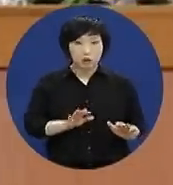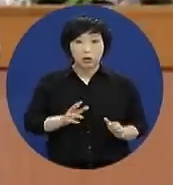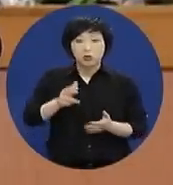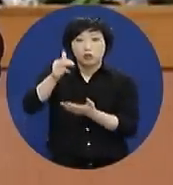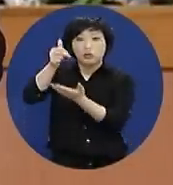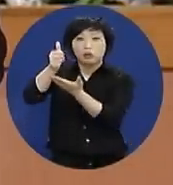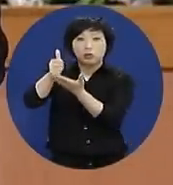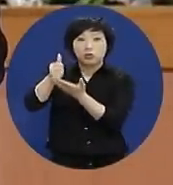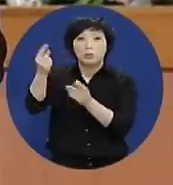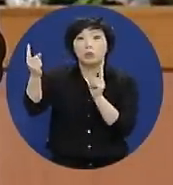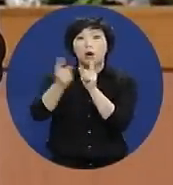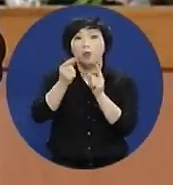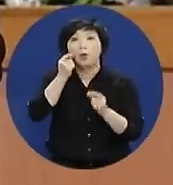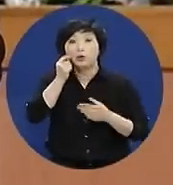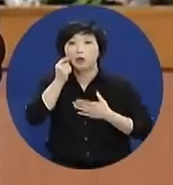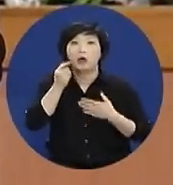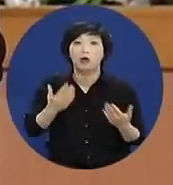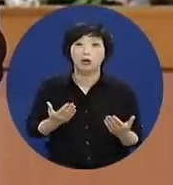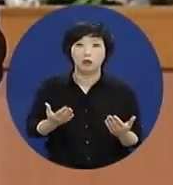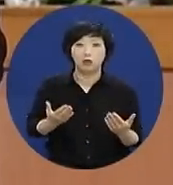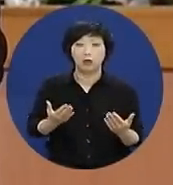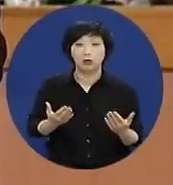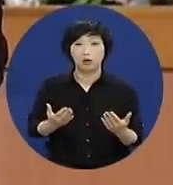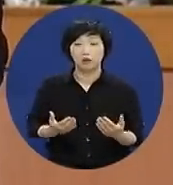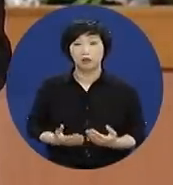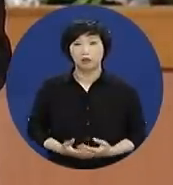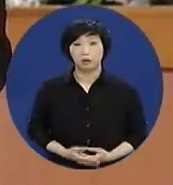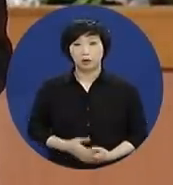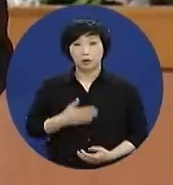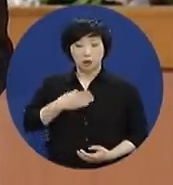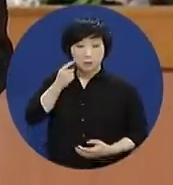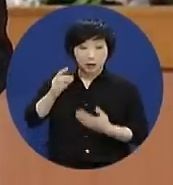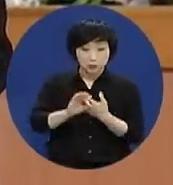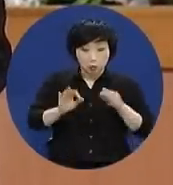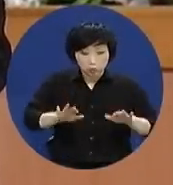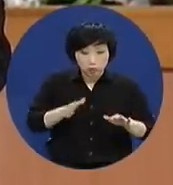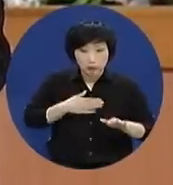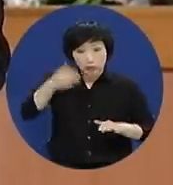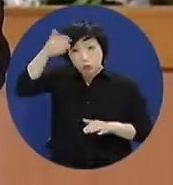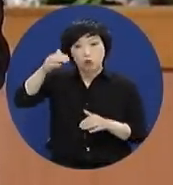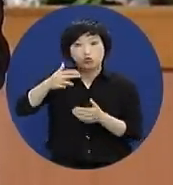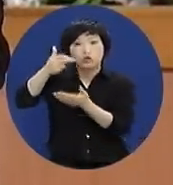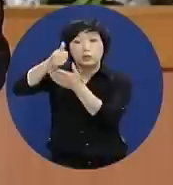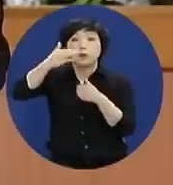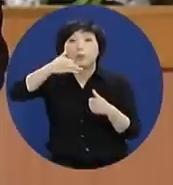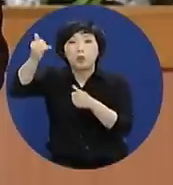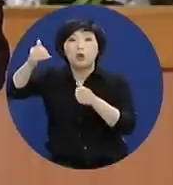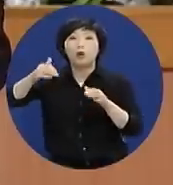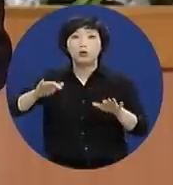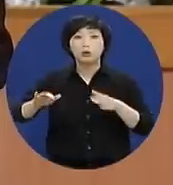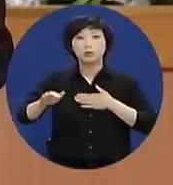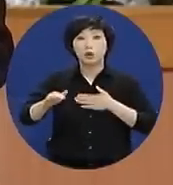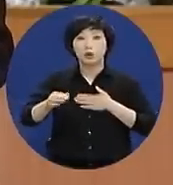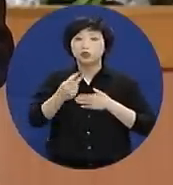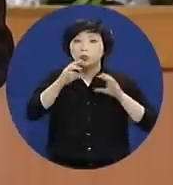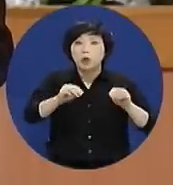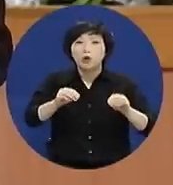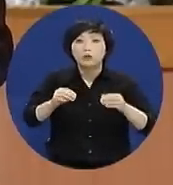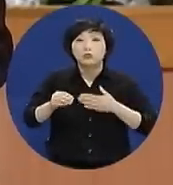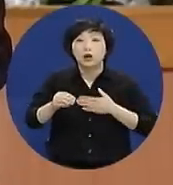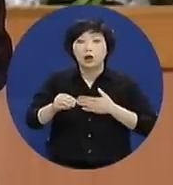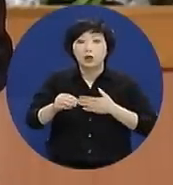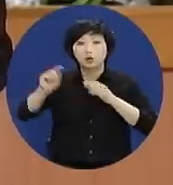主に会えなくなるとどうしようもしかして今日でも死だ後天国